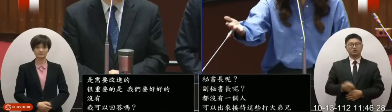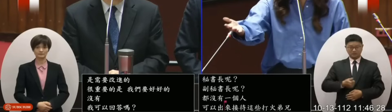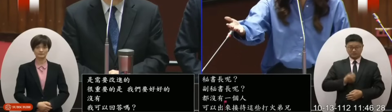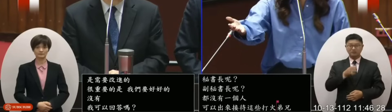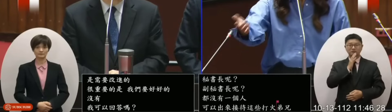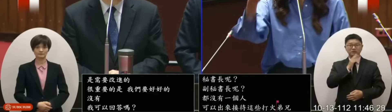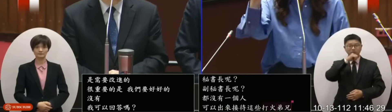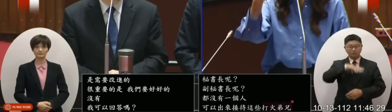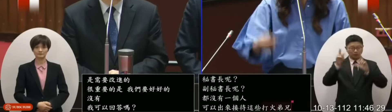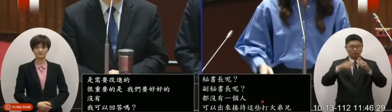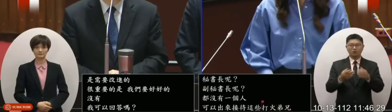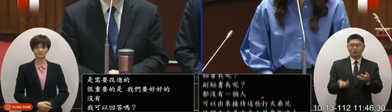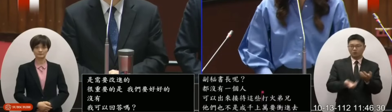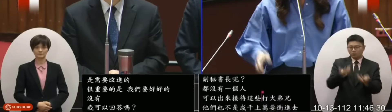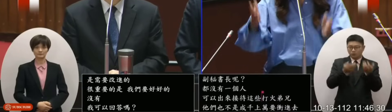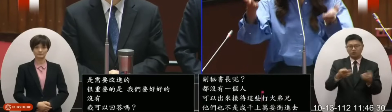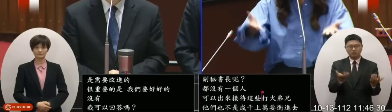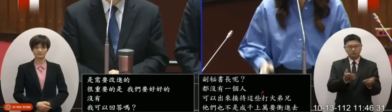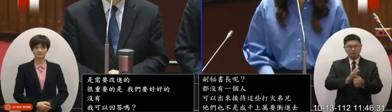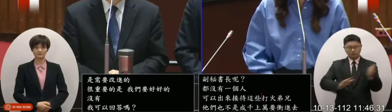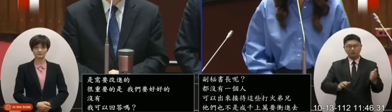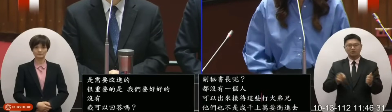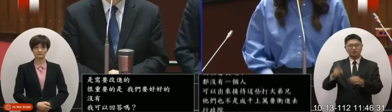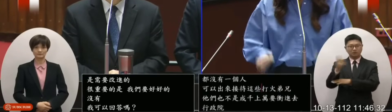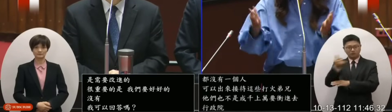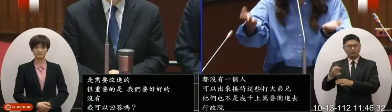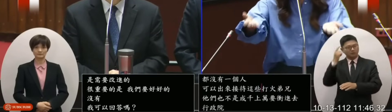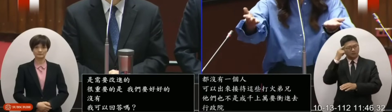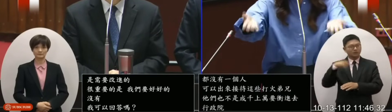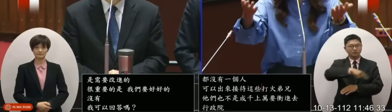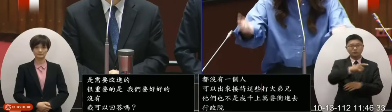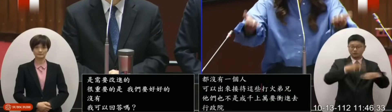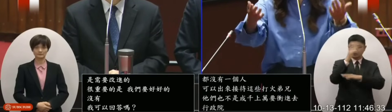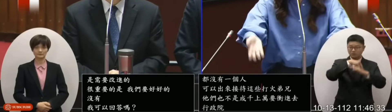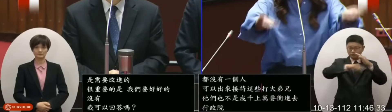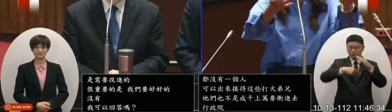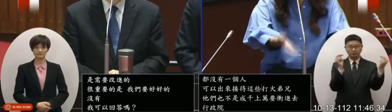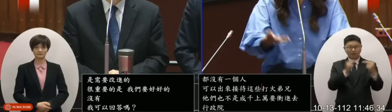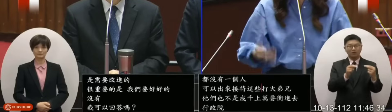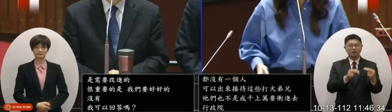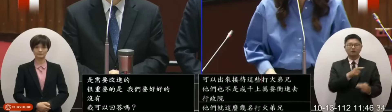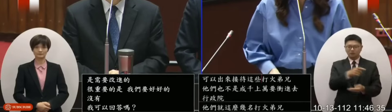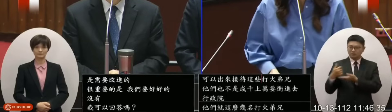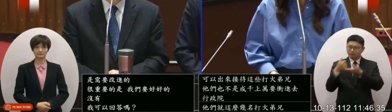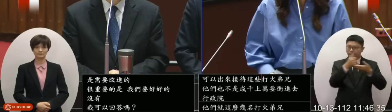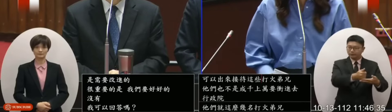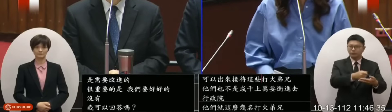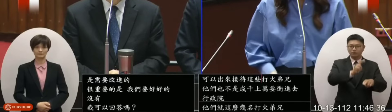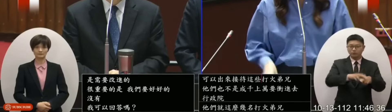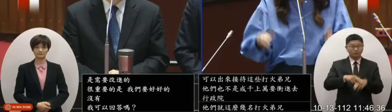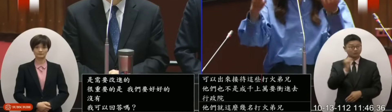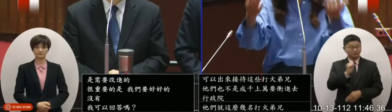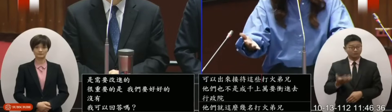这么大的惨案，不到一个礼拜的时间来到行政院。为什么不能够请他们进去行政院坐